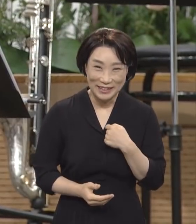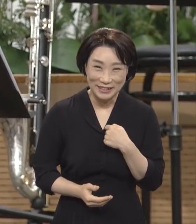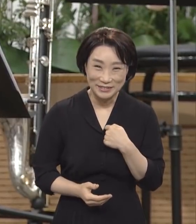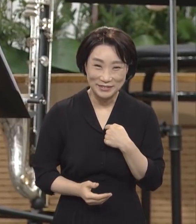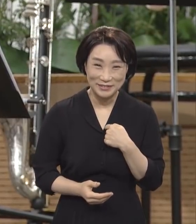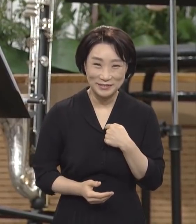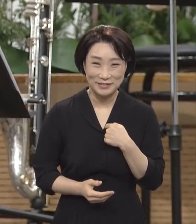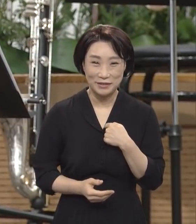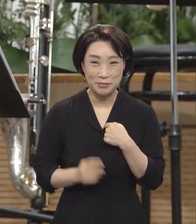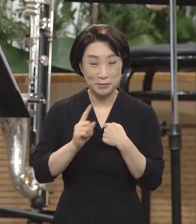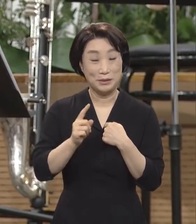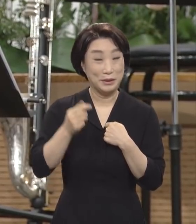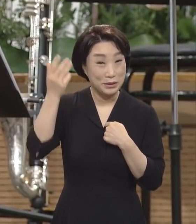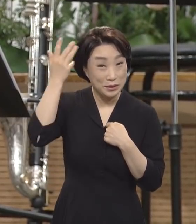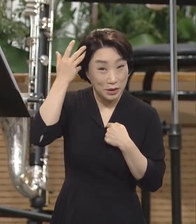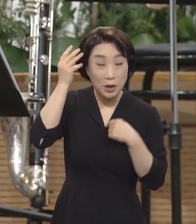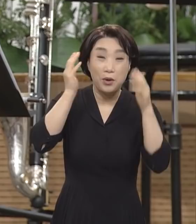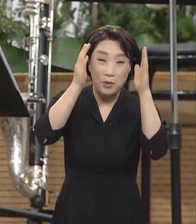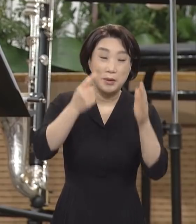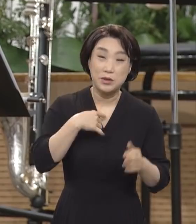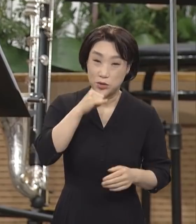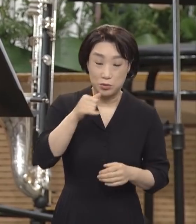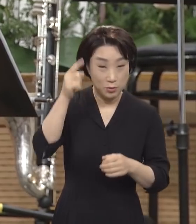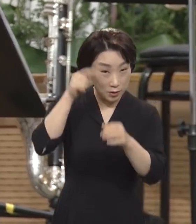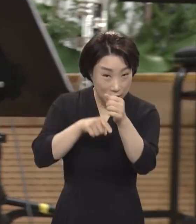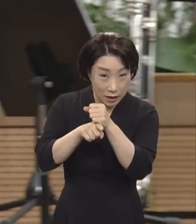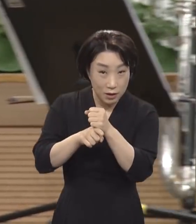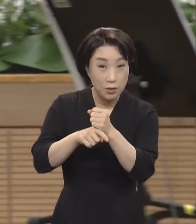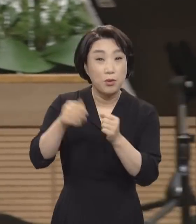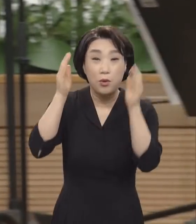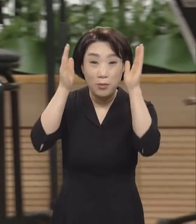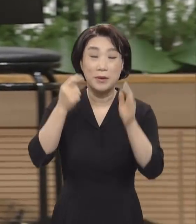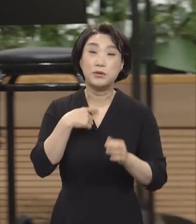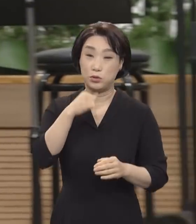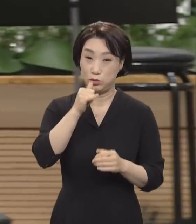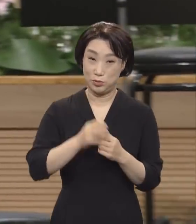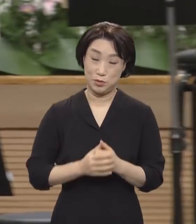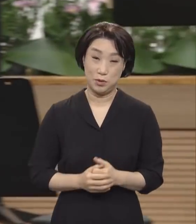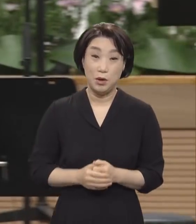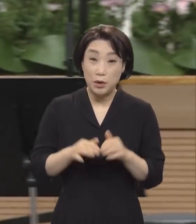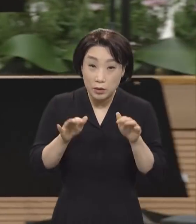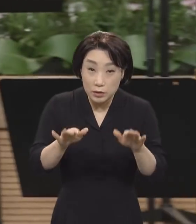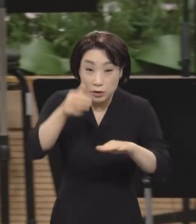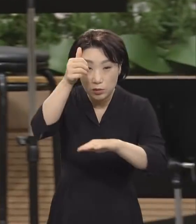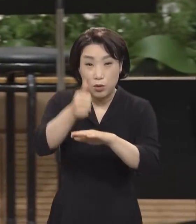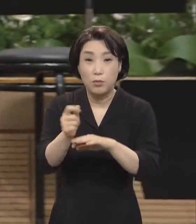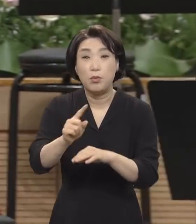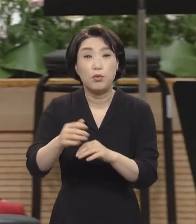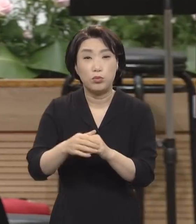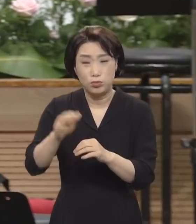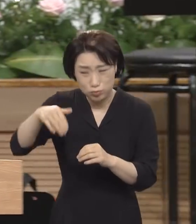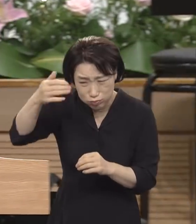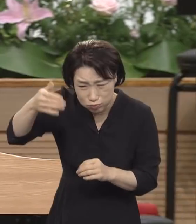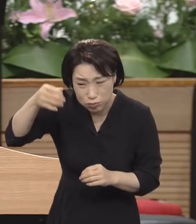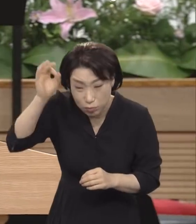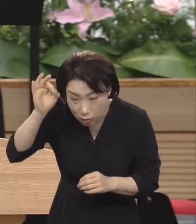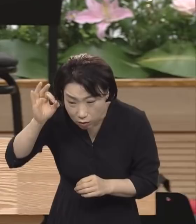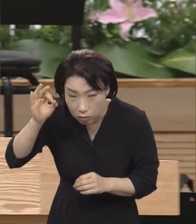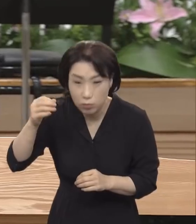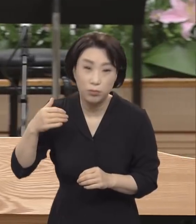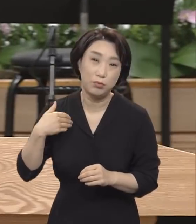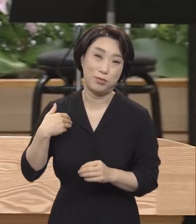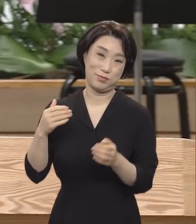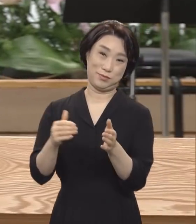공부도 해보고 과학 공부도 해보고 해봤거든요. 그런데 결국은 모른다. 그런데